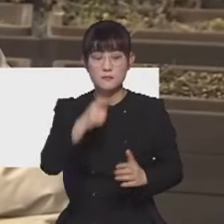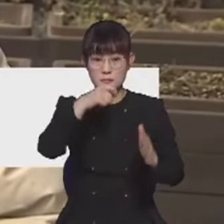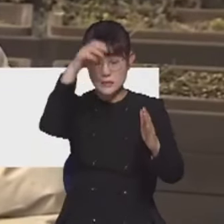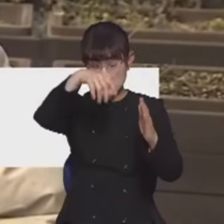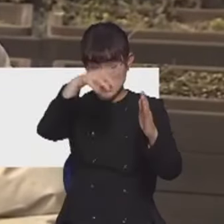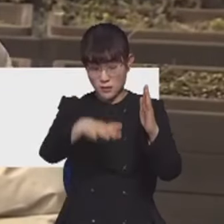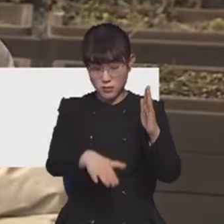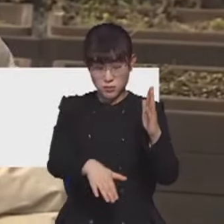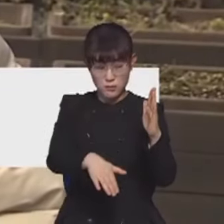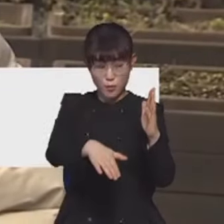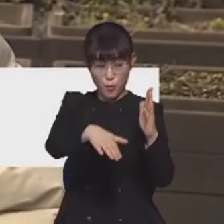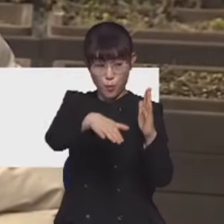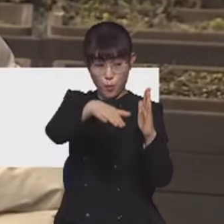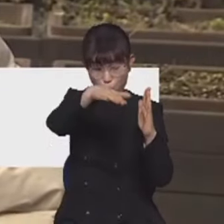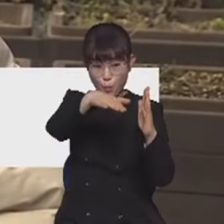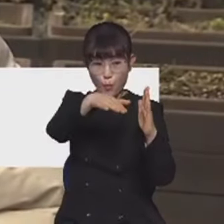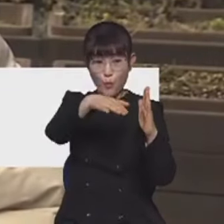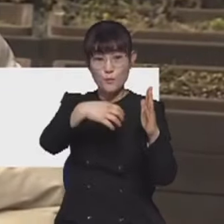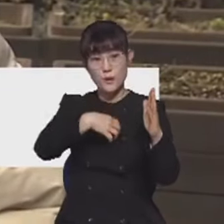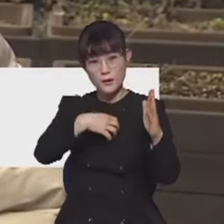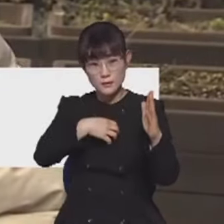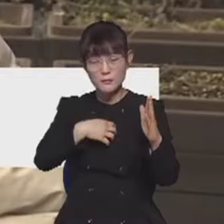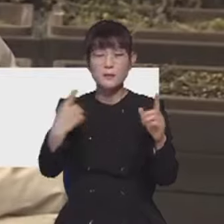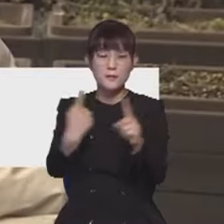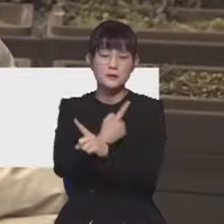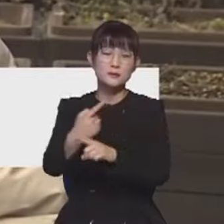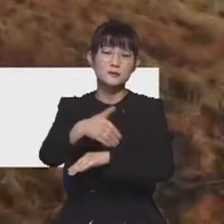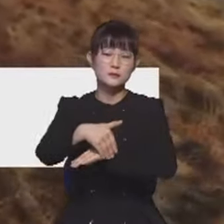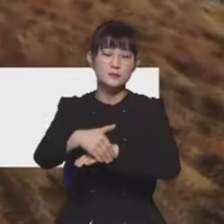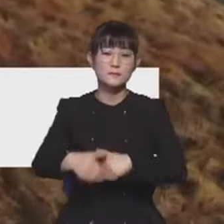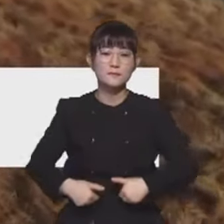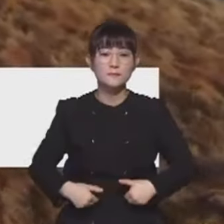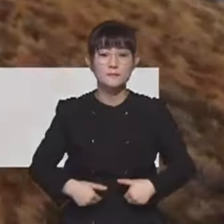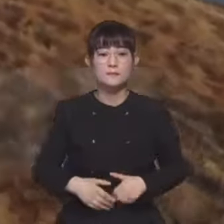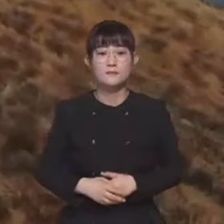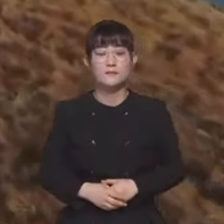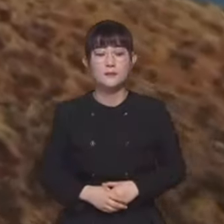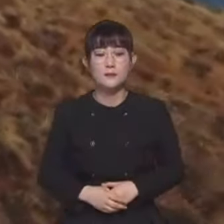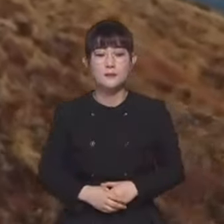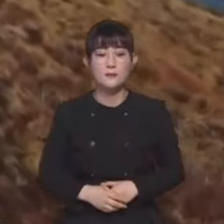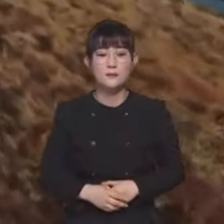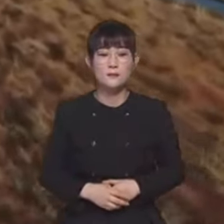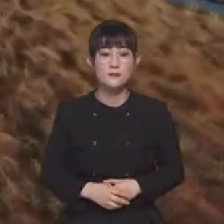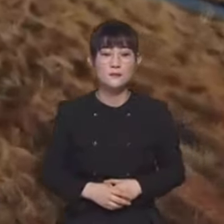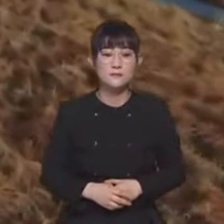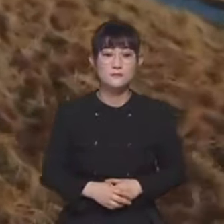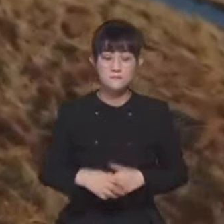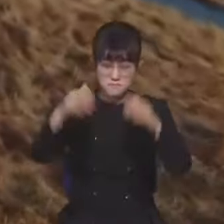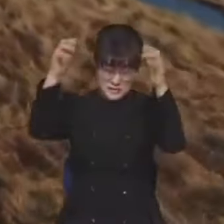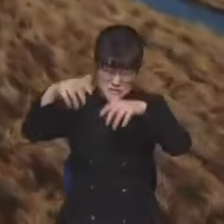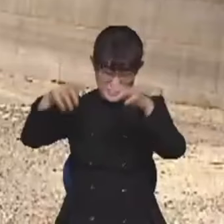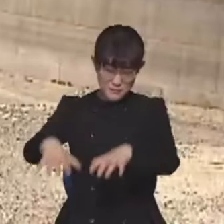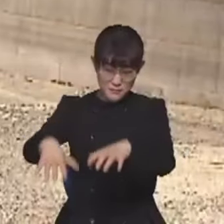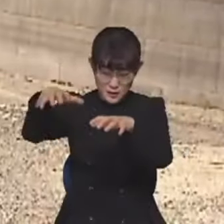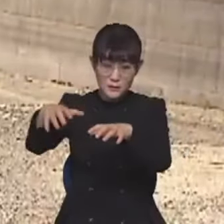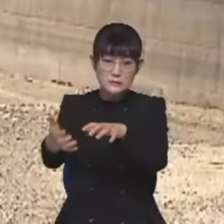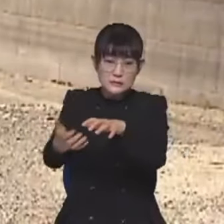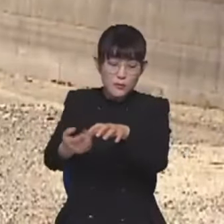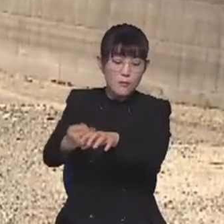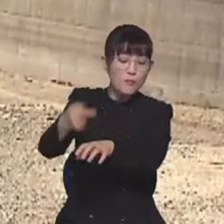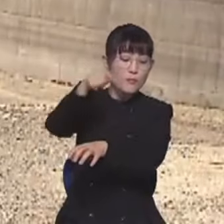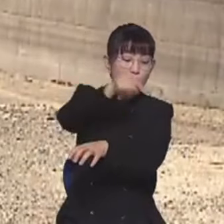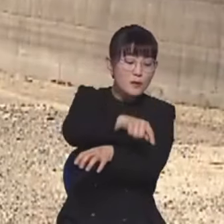그때 달아서 또 대처해야 되겠다는 생각이 듭니다 이런 역대급 장마 직전에는 최악의 가뭄으로